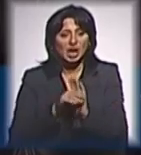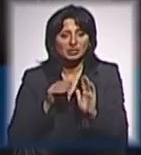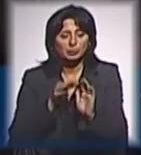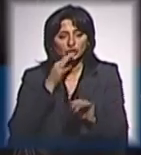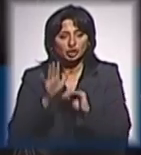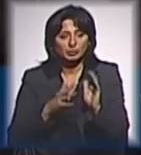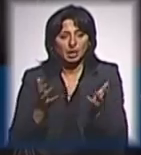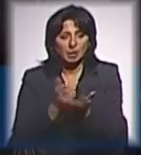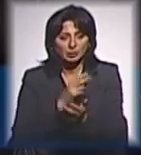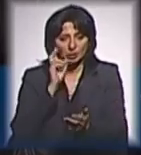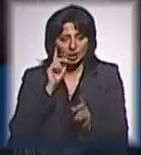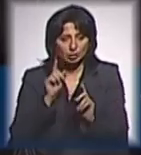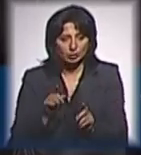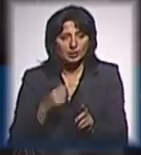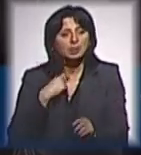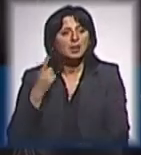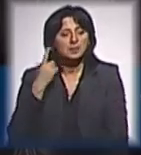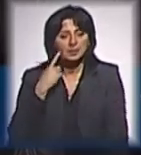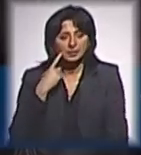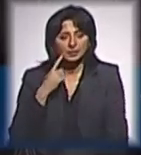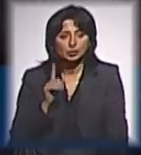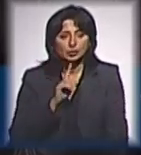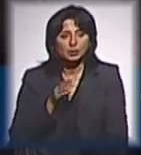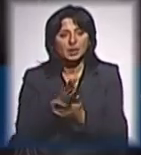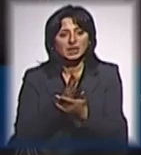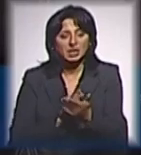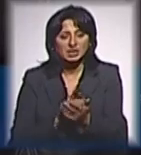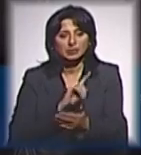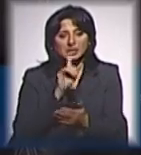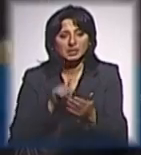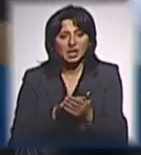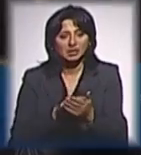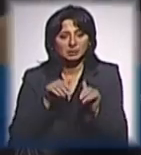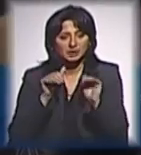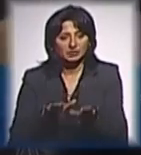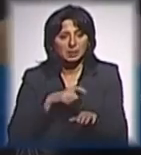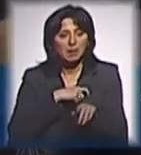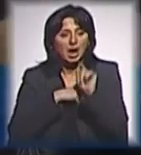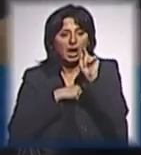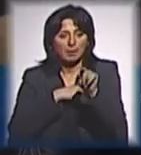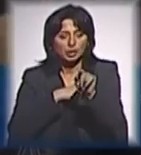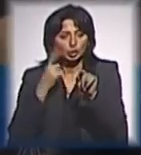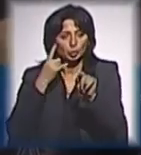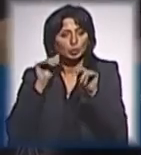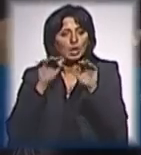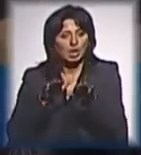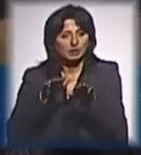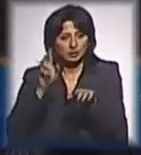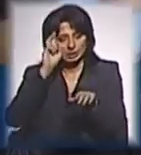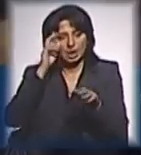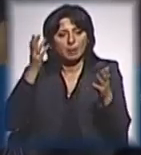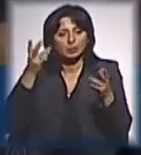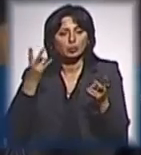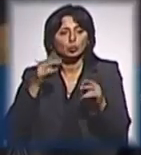ამარჩევნების შემდეგ გამარჯვებულმა ხელისუფლებამ. მე მესმის, რომ ნაწილობრივ ამ საკითხის გადაჭრა წდება პარლამენტში, ანუ